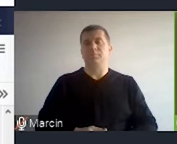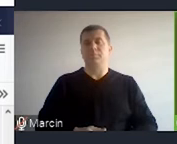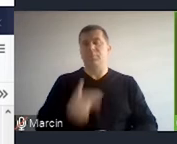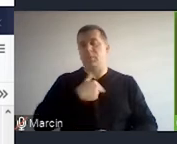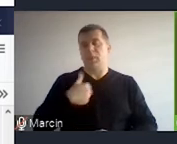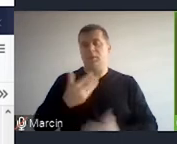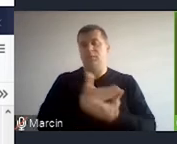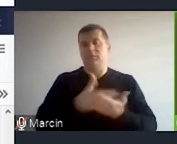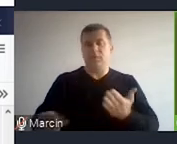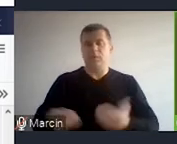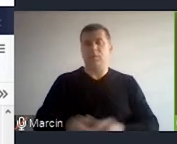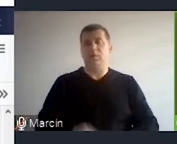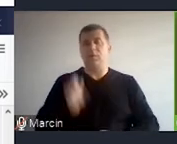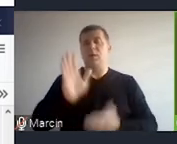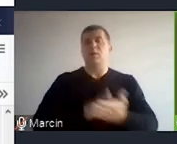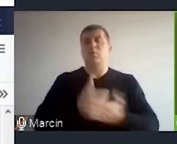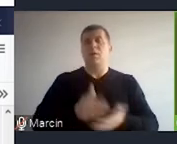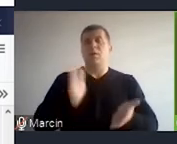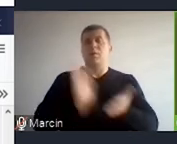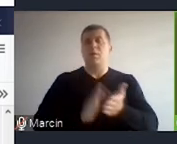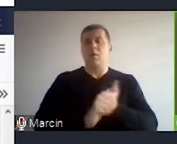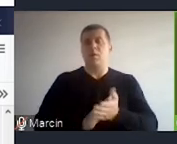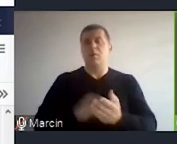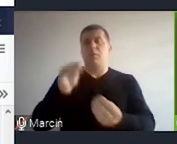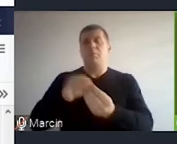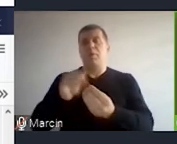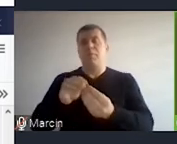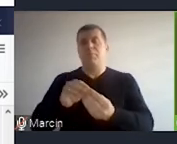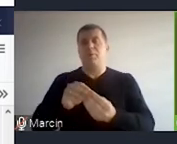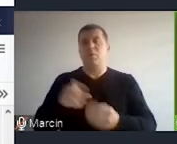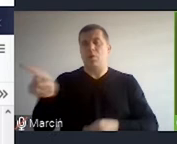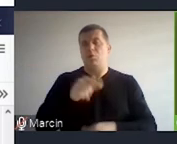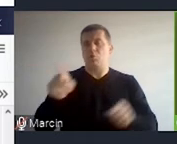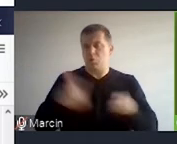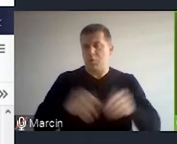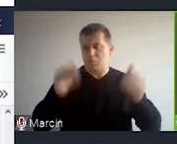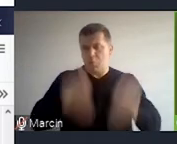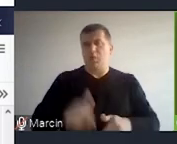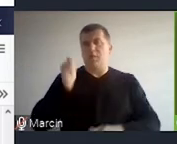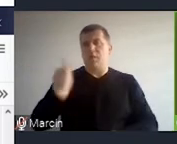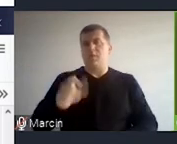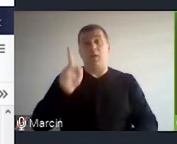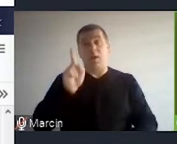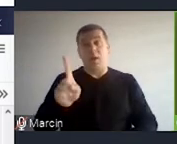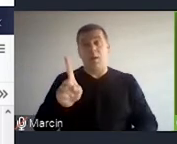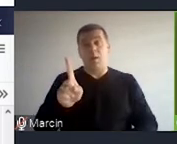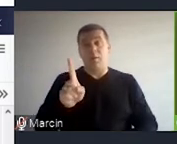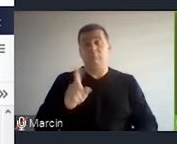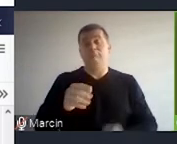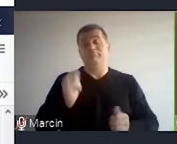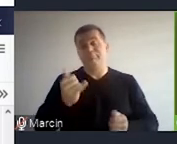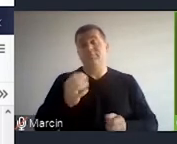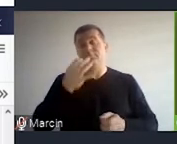naszym wynagrodzeniem, takie na przykład jak nagrody i premie, one również mogą być kwalifikowalne, ale pod pewnymi